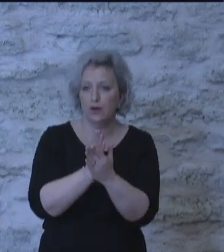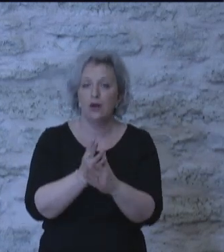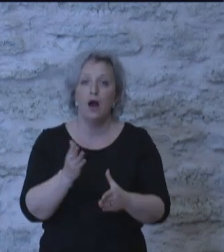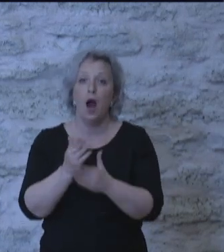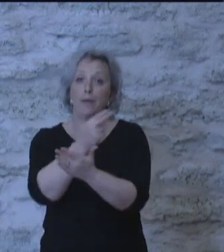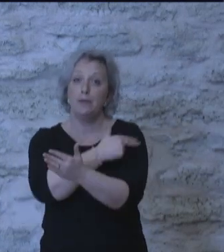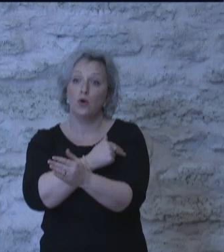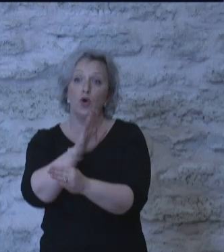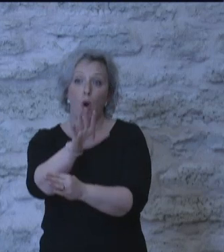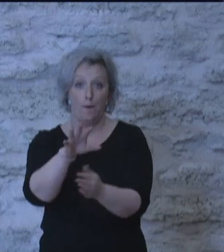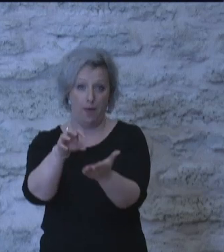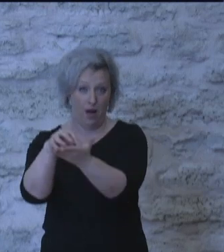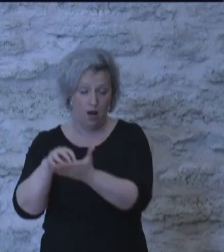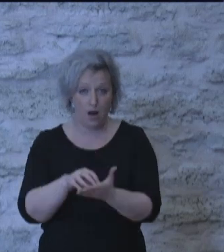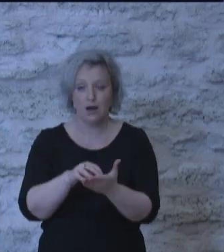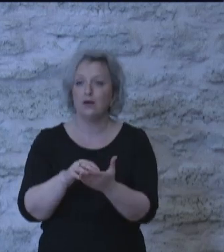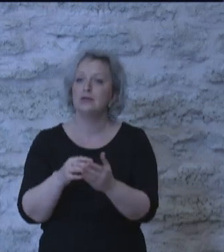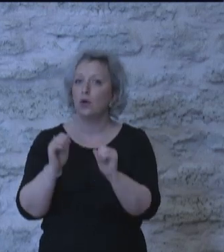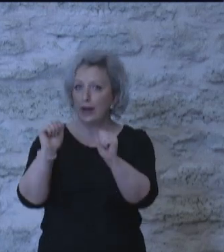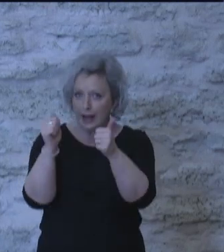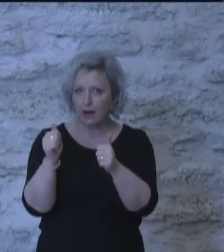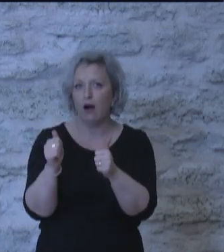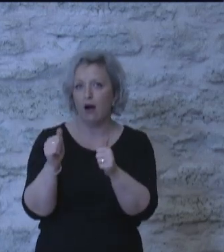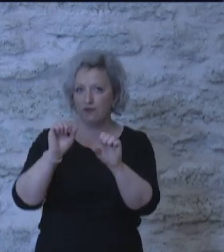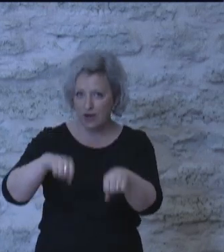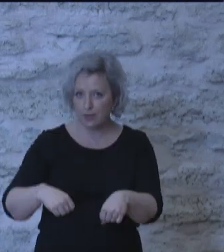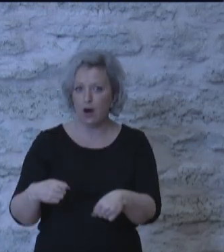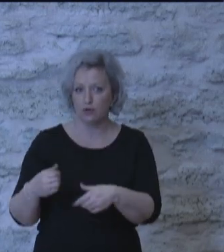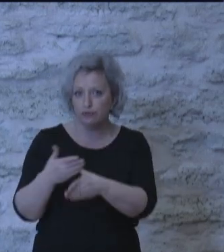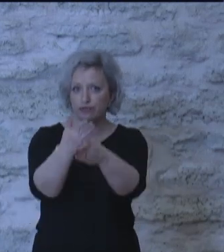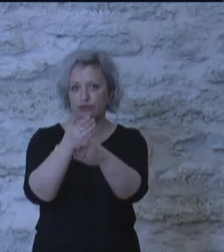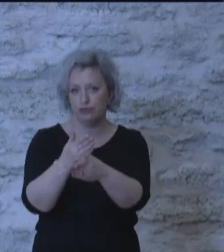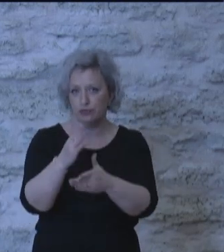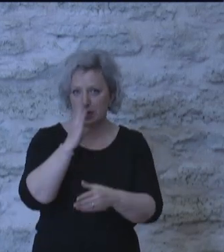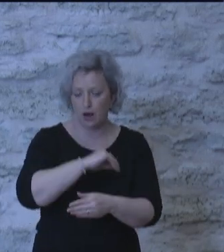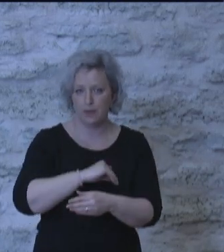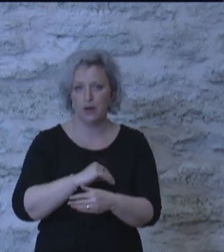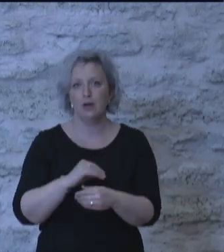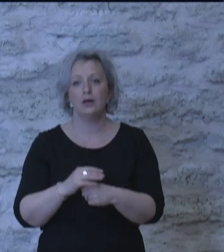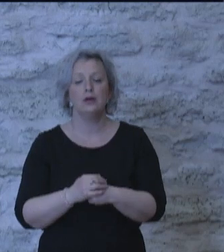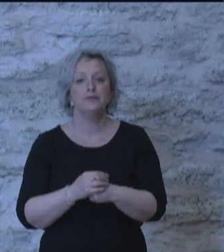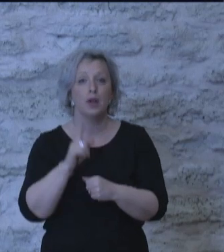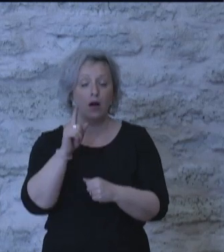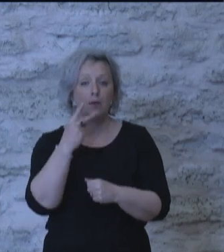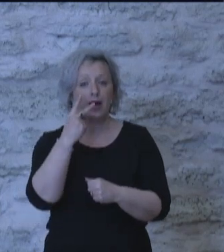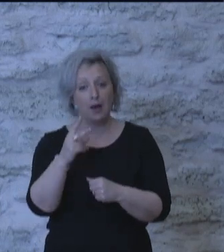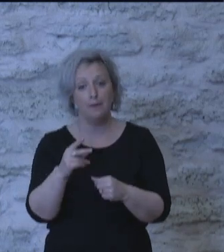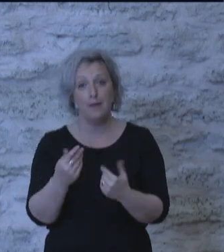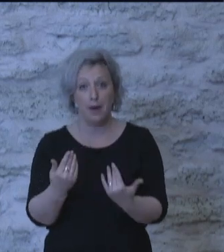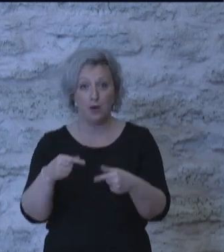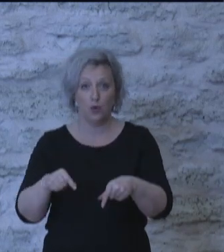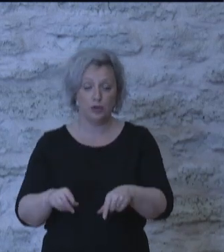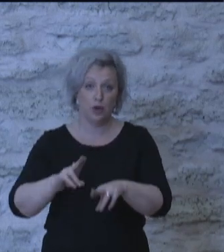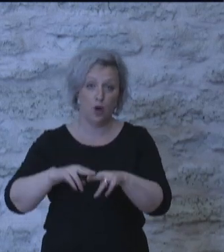institutsioon on siin väga suurepäraseks puhvriks. Aga me praegu näeme ka seda ja siin kohal ma saan jälle